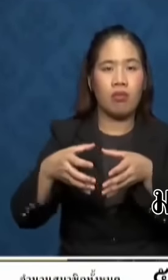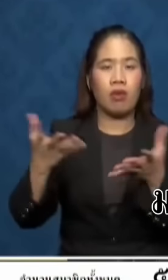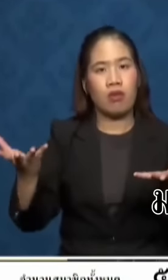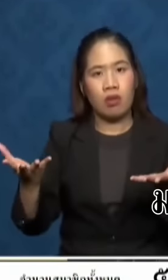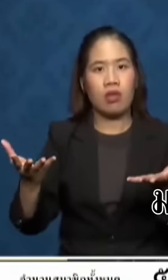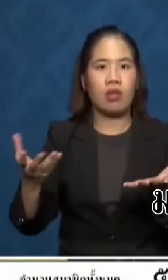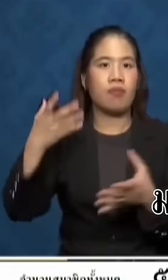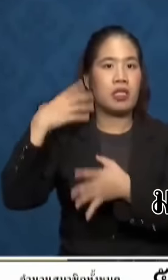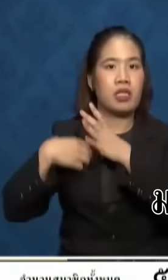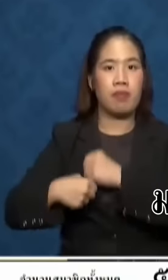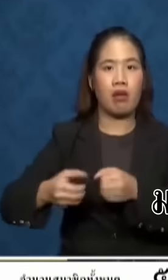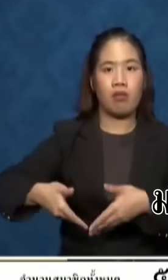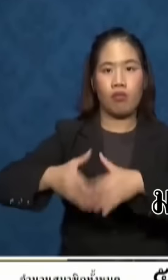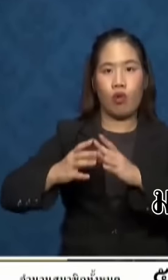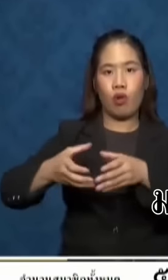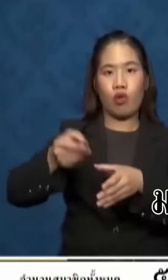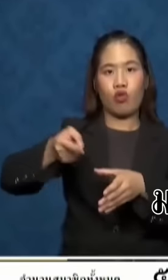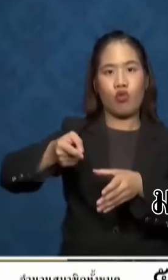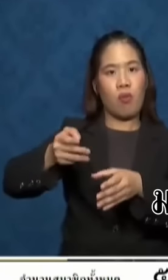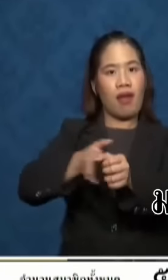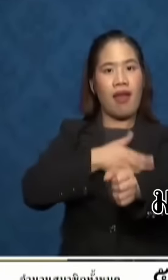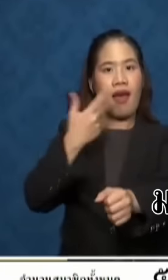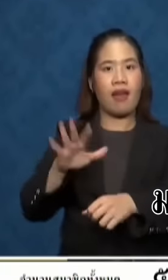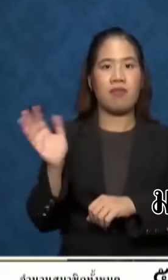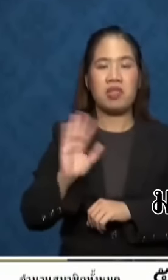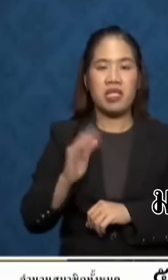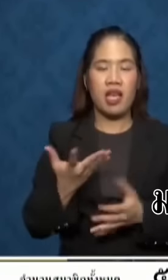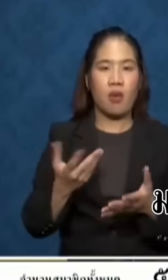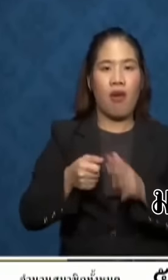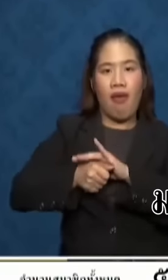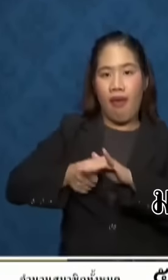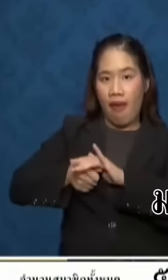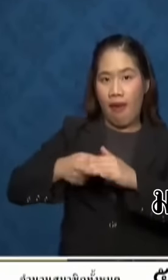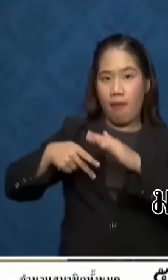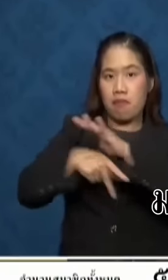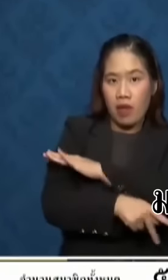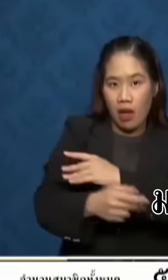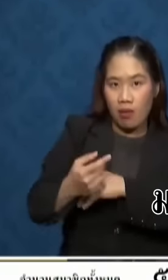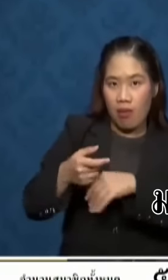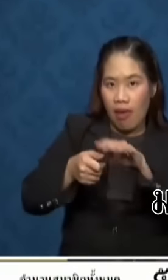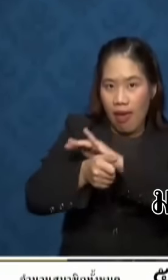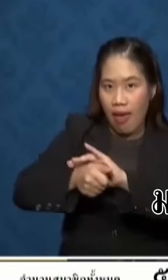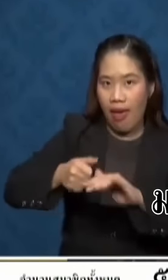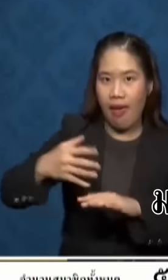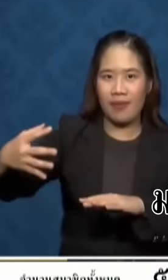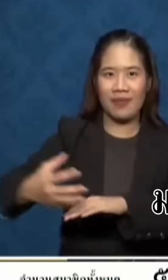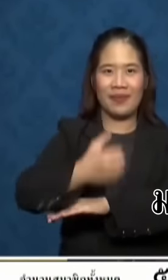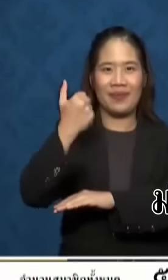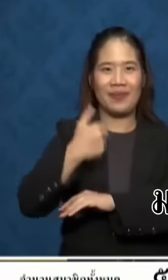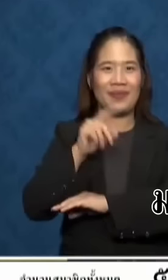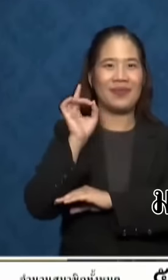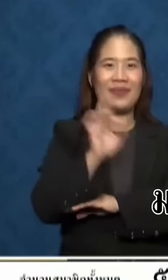พกภิปัต์ doing the salไม่รัใช้โดยโองัน Fullung.ไมใช่ EF เข้ามามมนาดโดนไมไดผ่านกระบวน disconnected